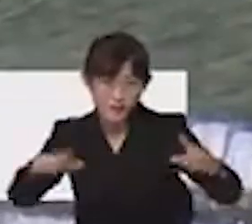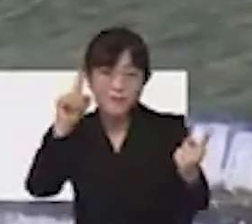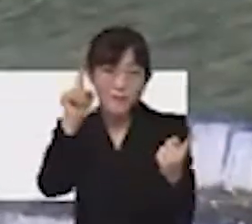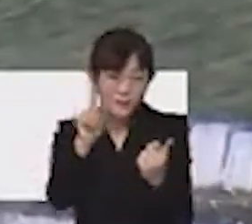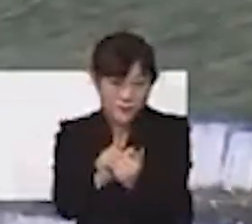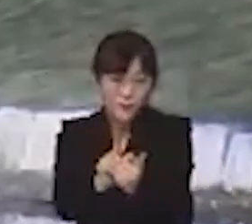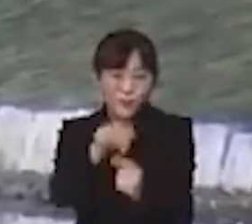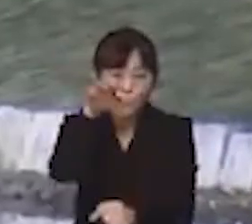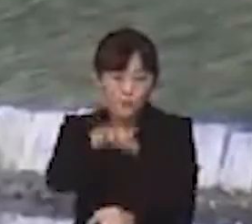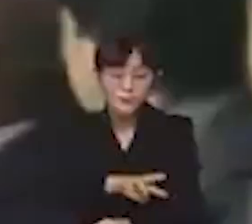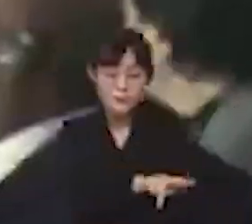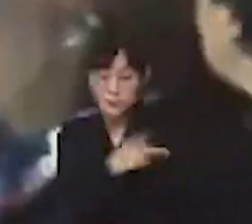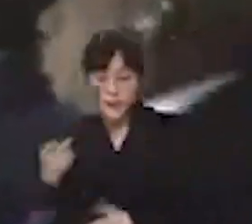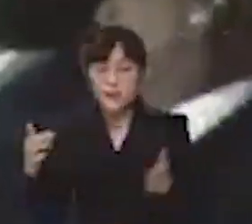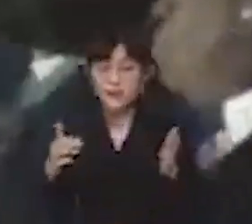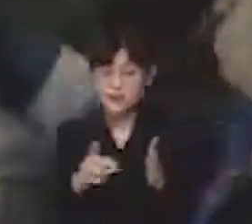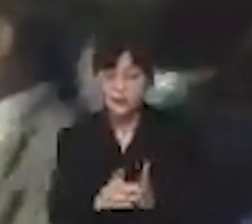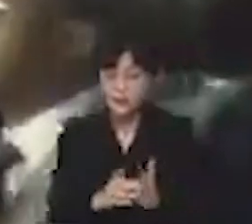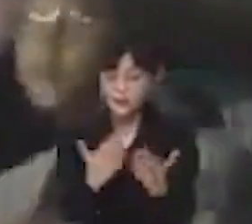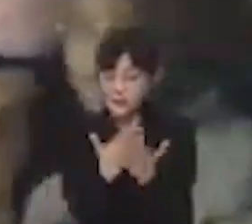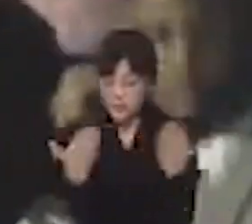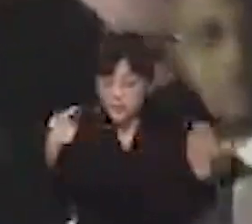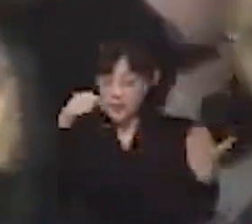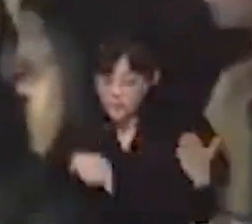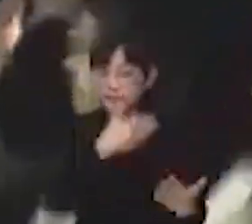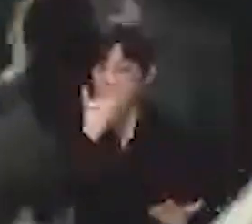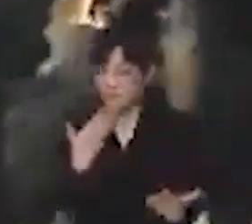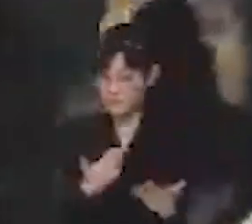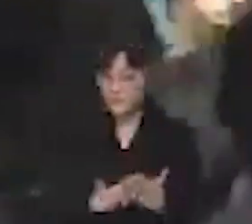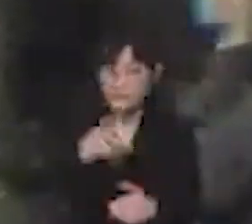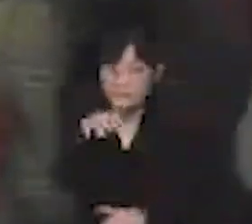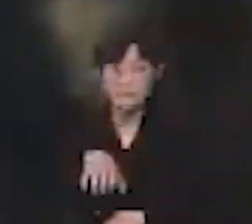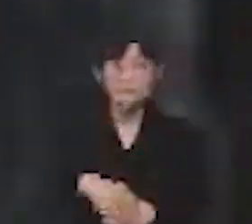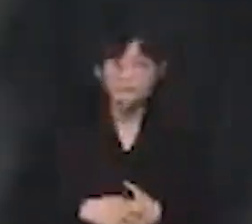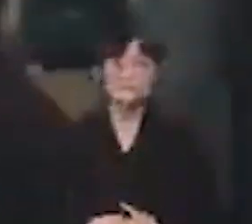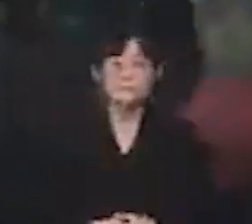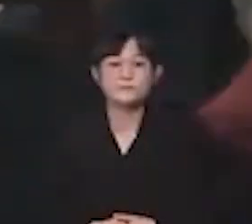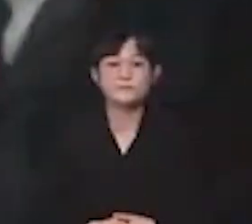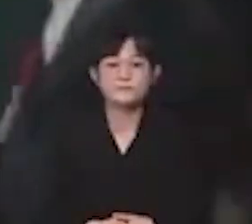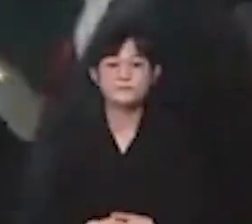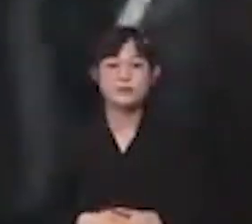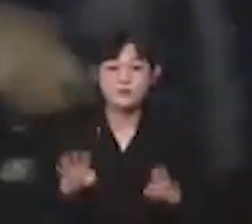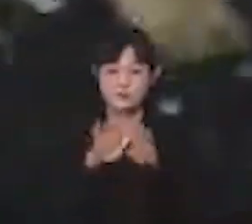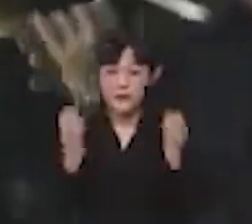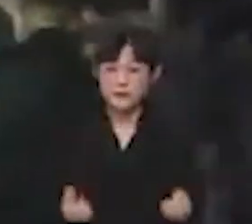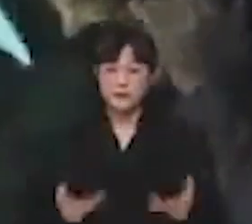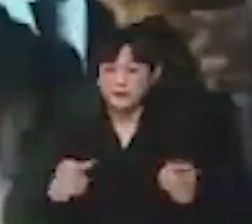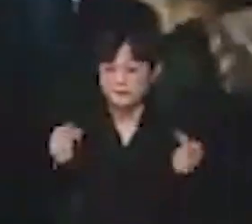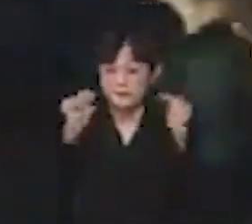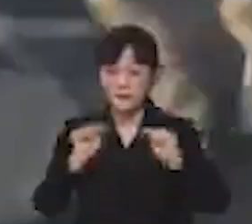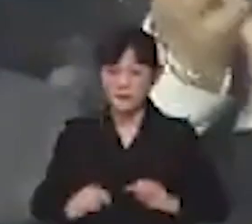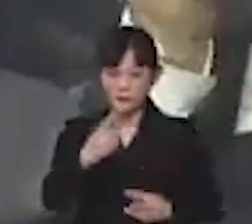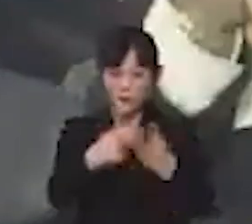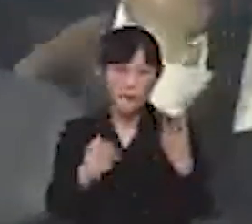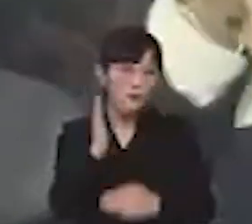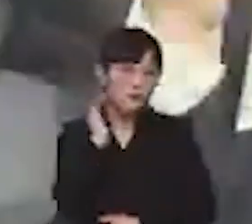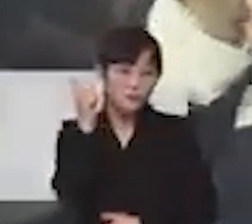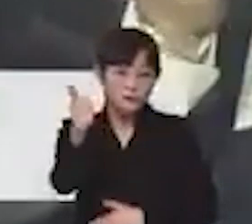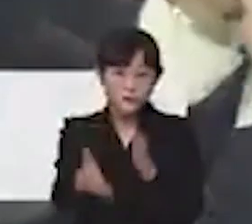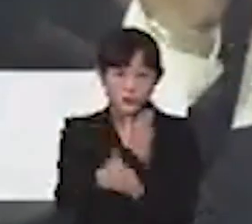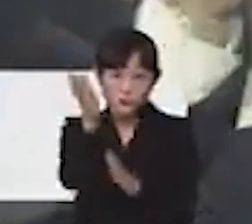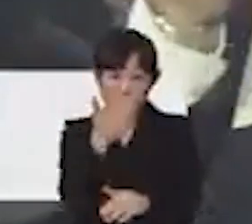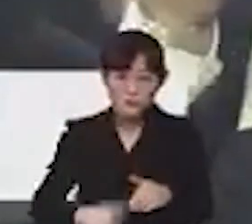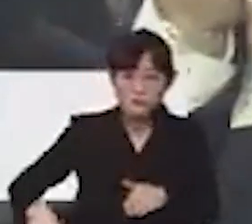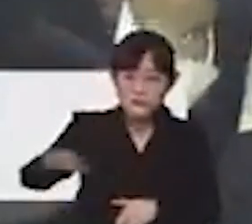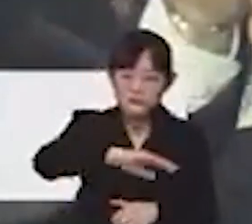녹색광장으로 탈바꿈시킨 박람회 핵심 콘텐츠 중 하나입니다. 개막식에 참석한 윤 대통령은 도시